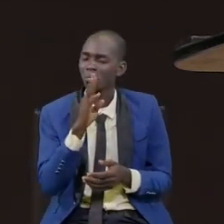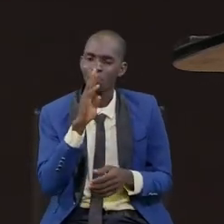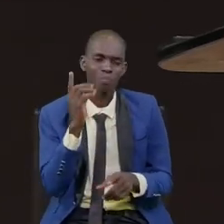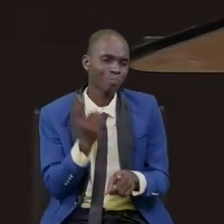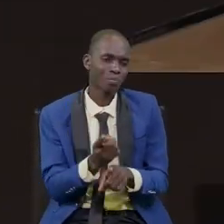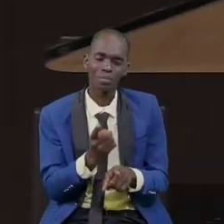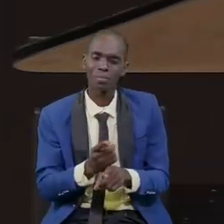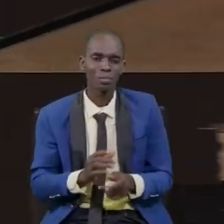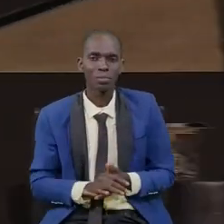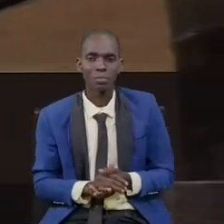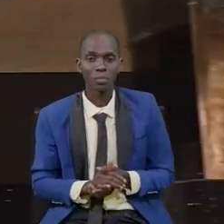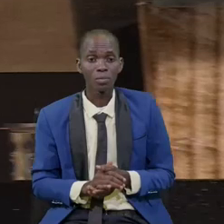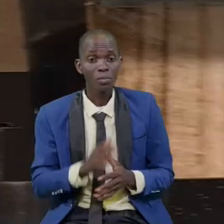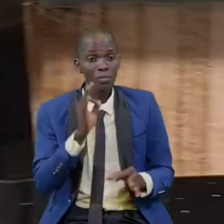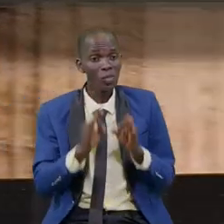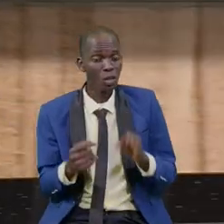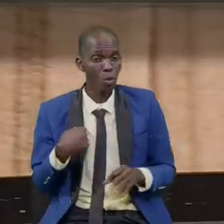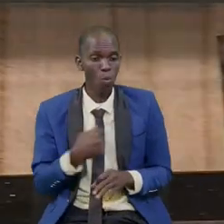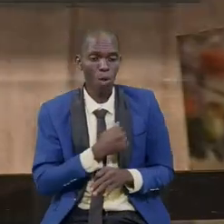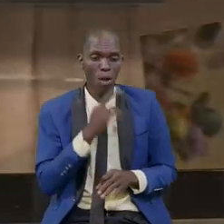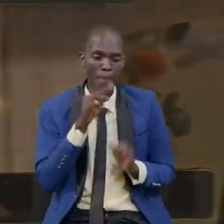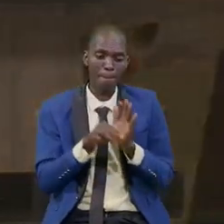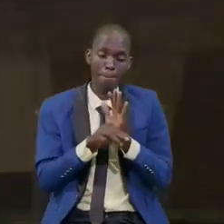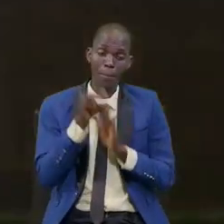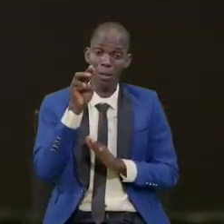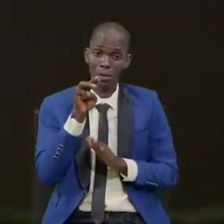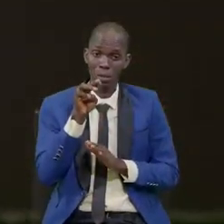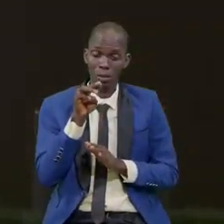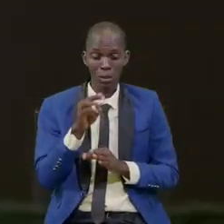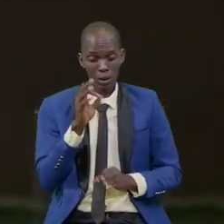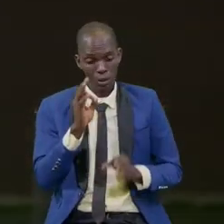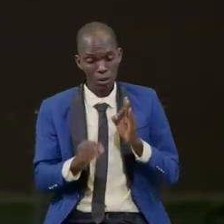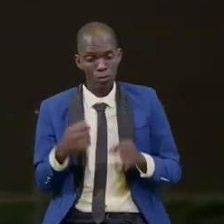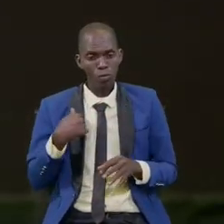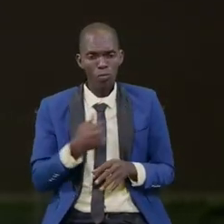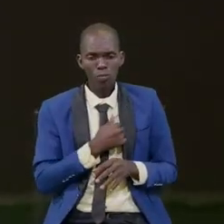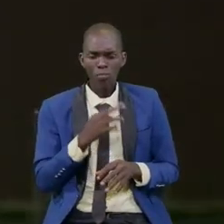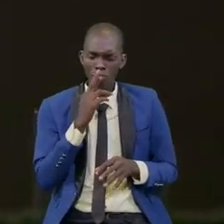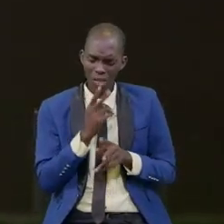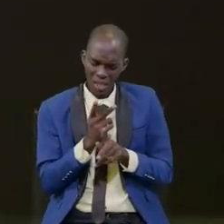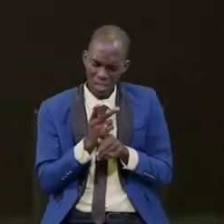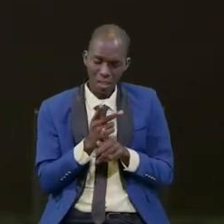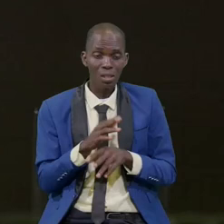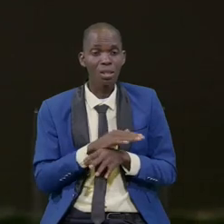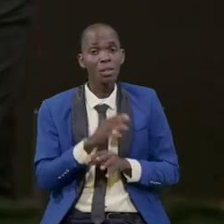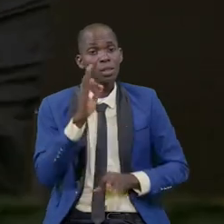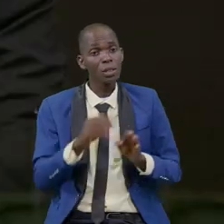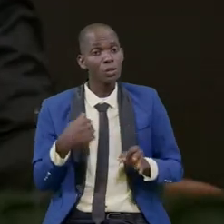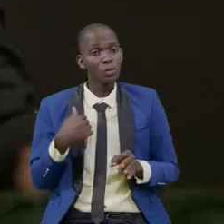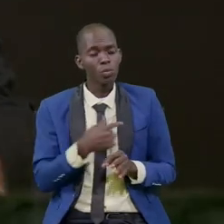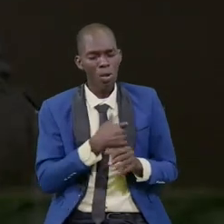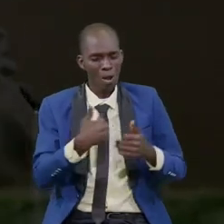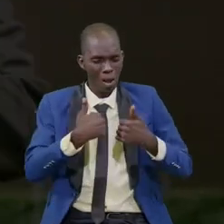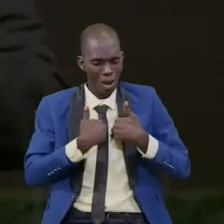Il dit que si nous sommes mûrs, si nous sommes des gens